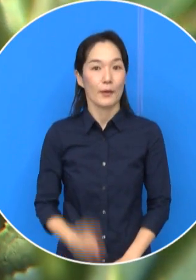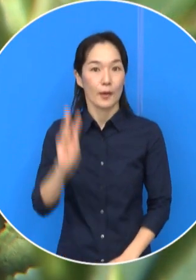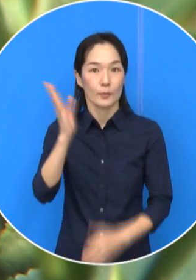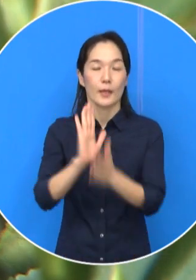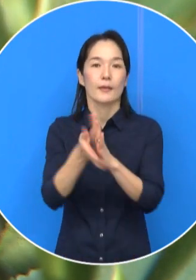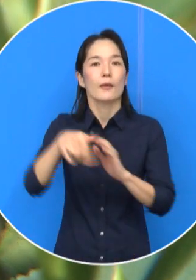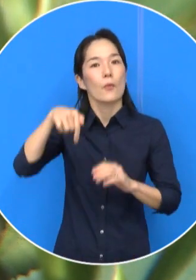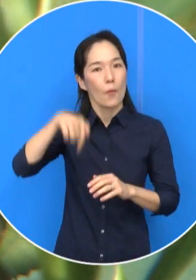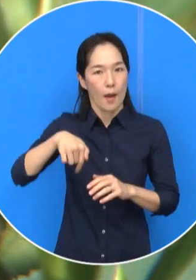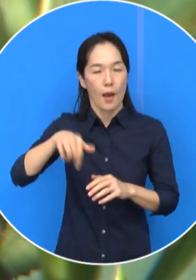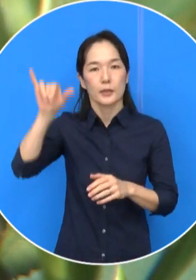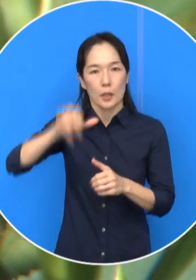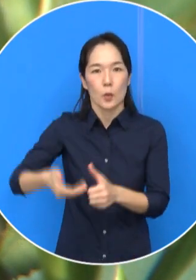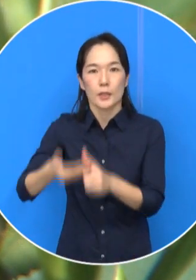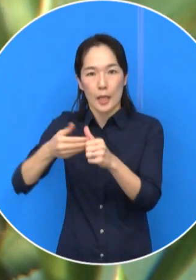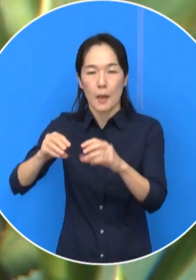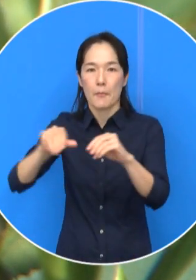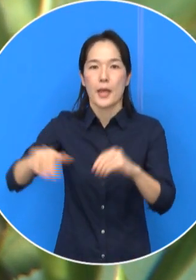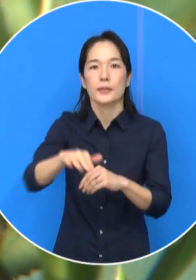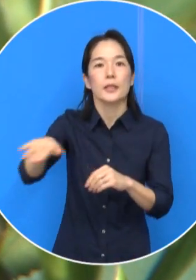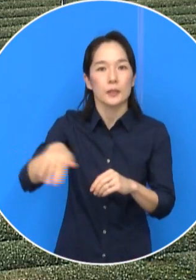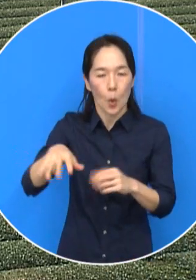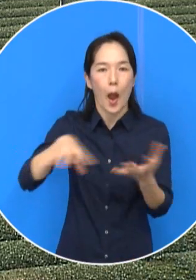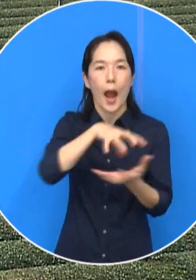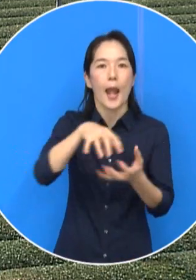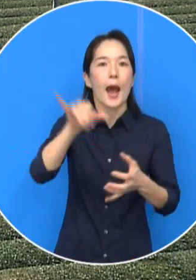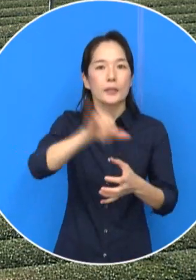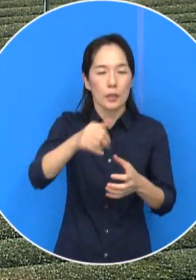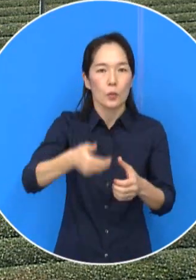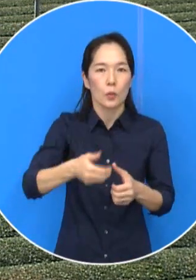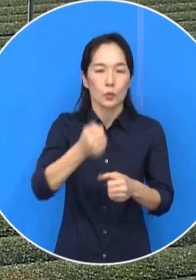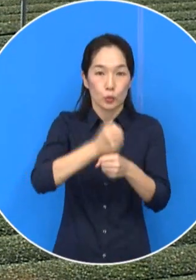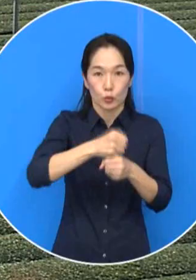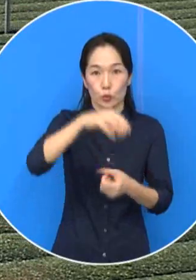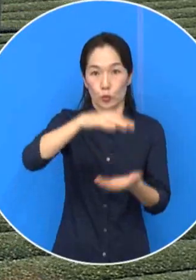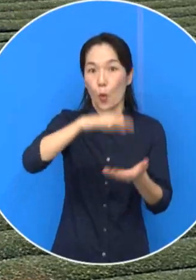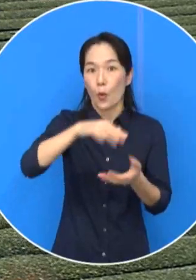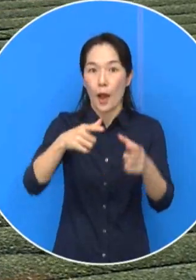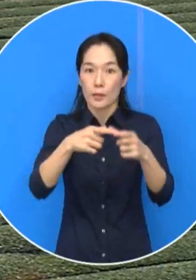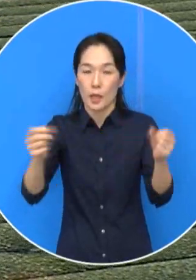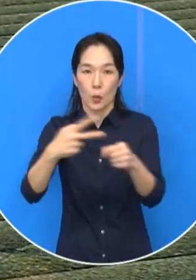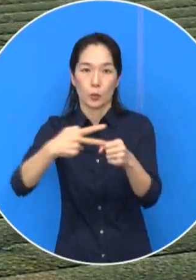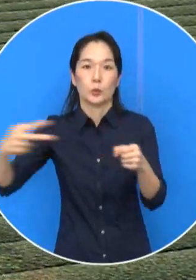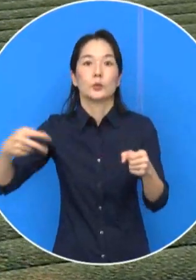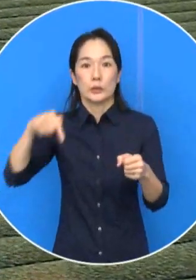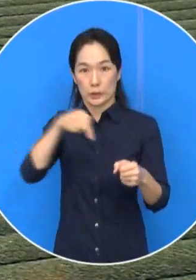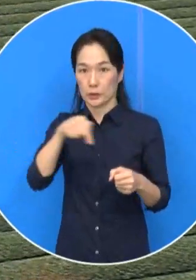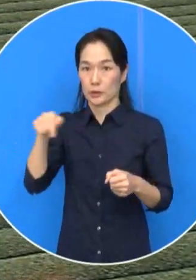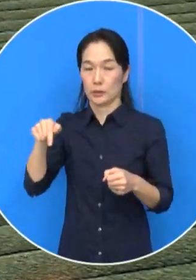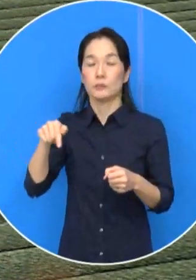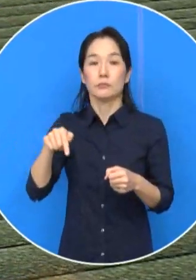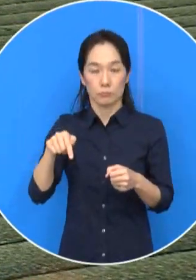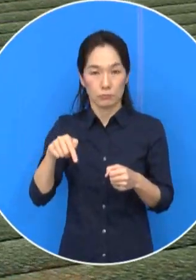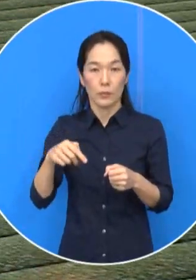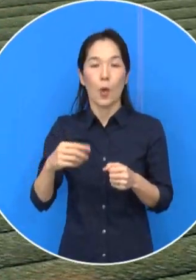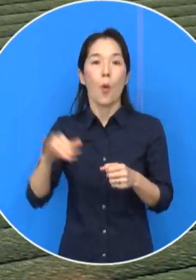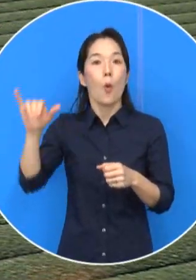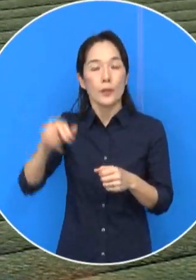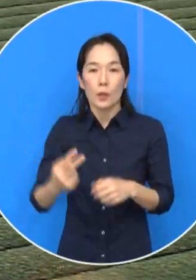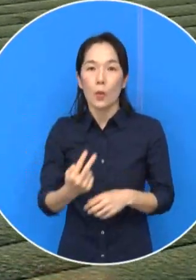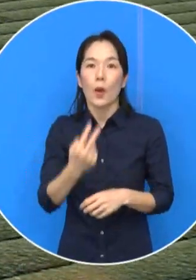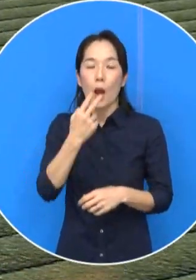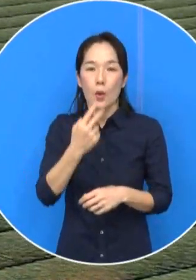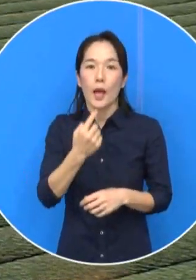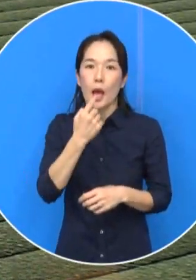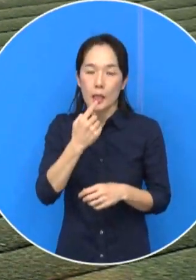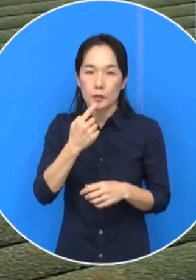鹿児島県は茶の栽培面積と荒茶の生産量がともに全国第2位で、お茶の香りや味